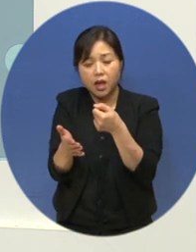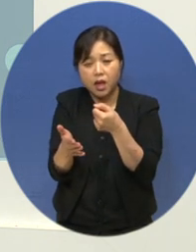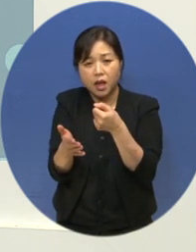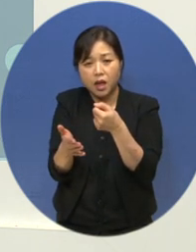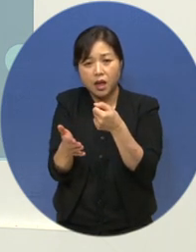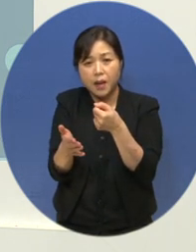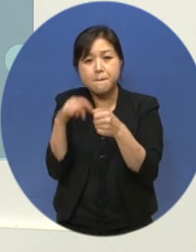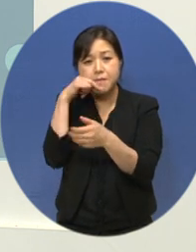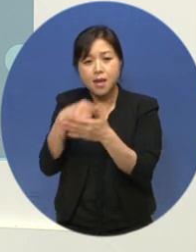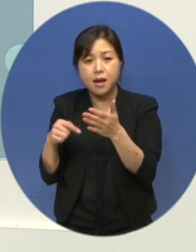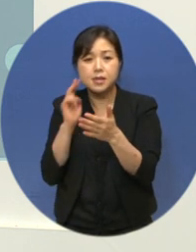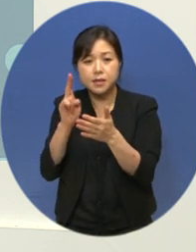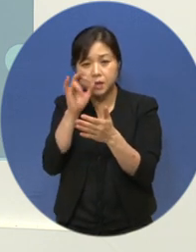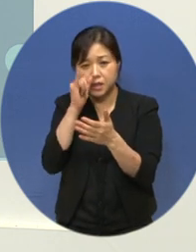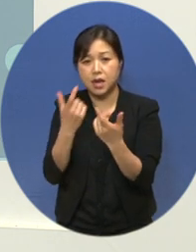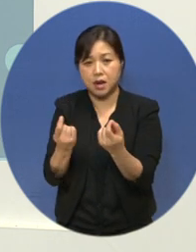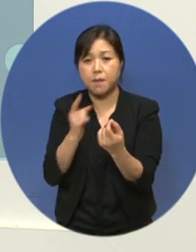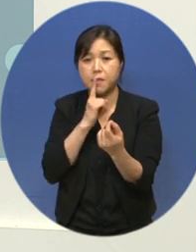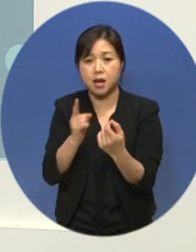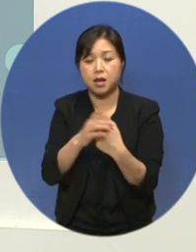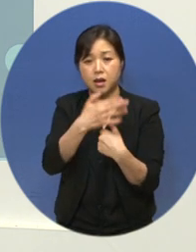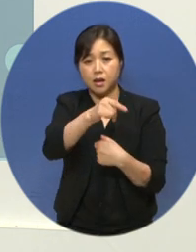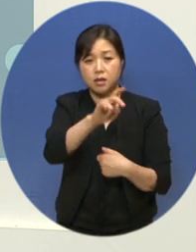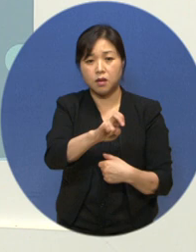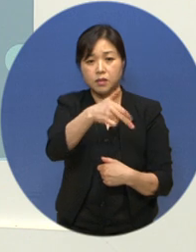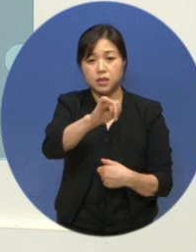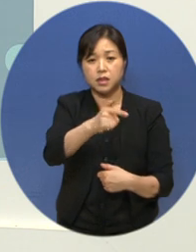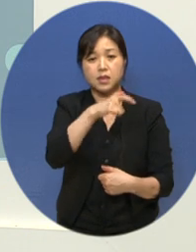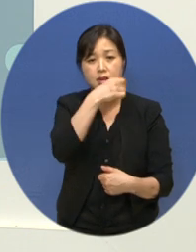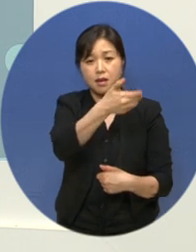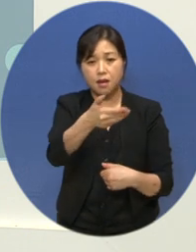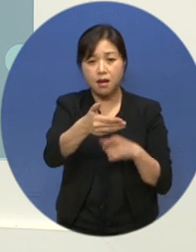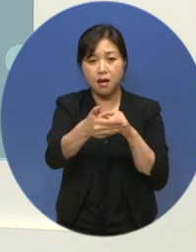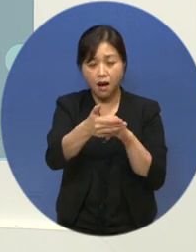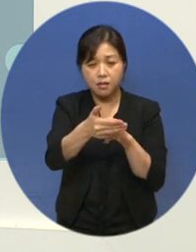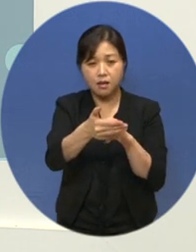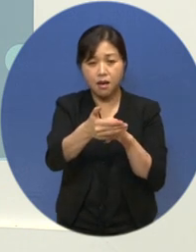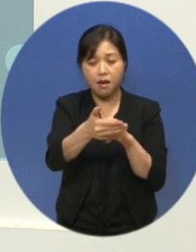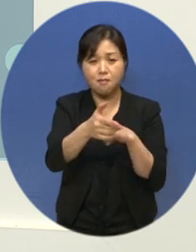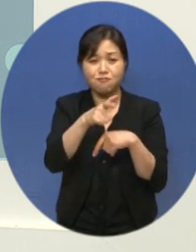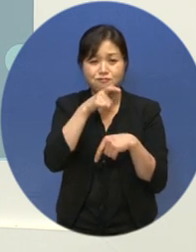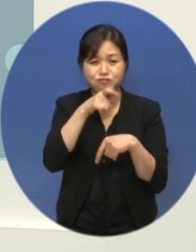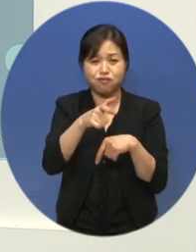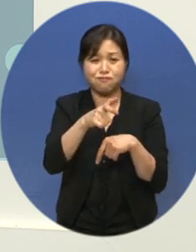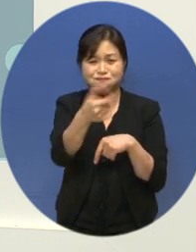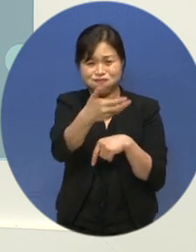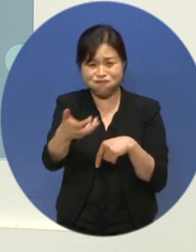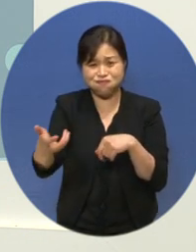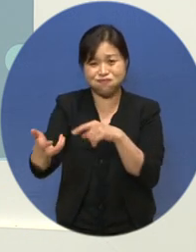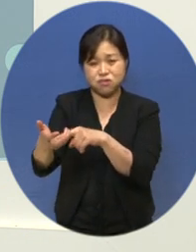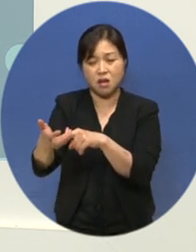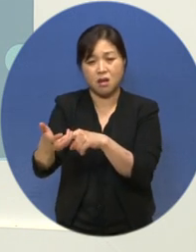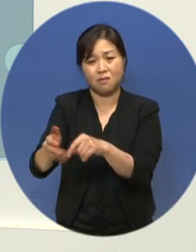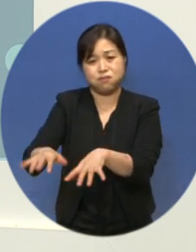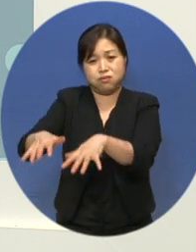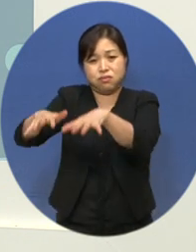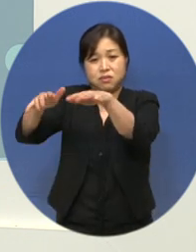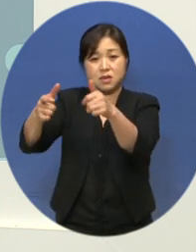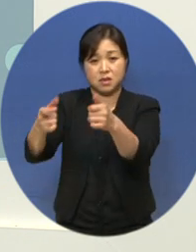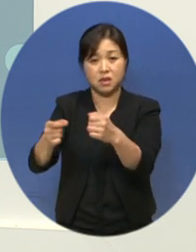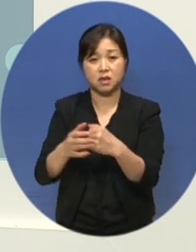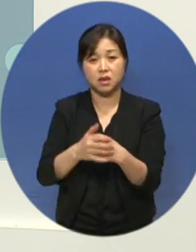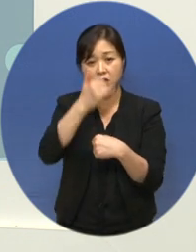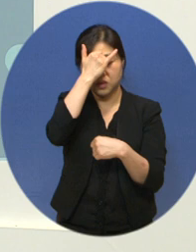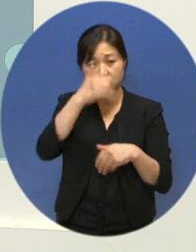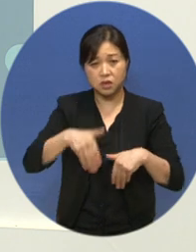있었다 그래서 섬진강 쪽이 라든가 이런데 그 대단한 물이 잘 이가 있잖아 세요 물론 충남도